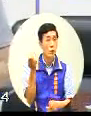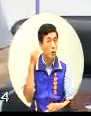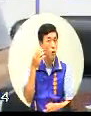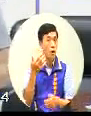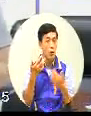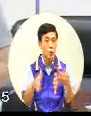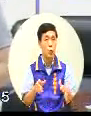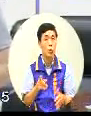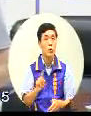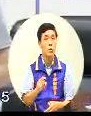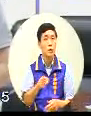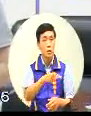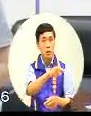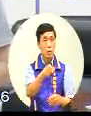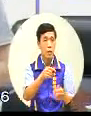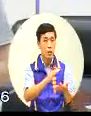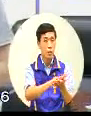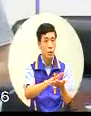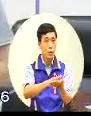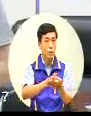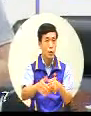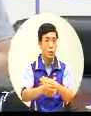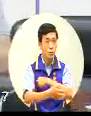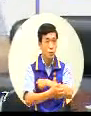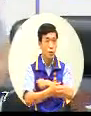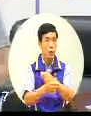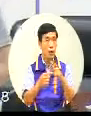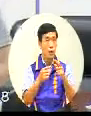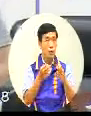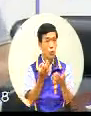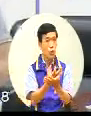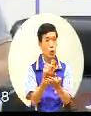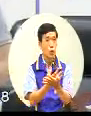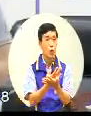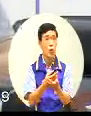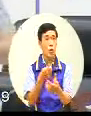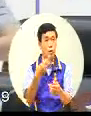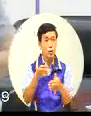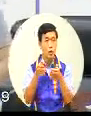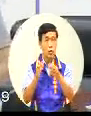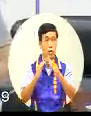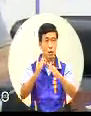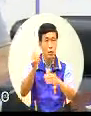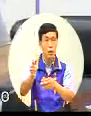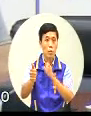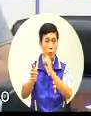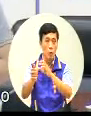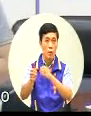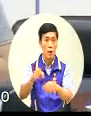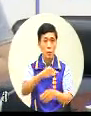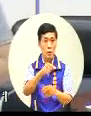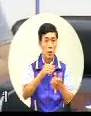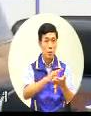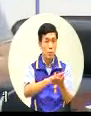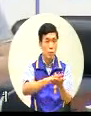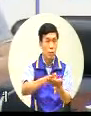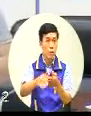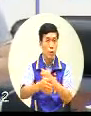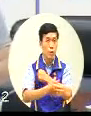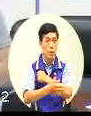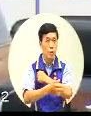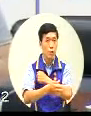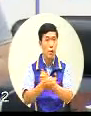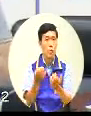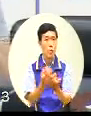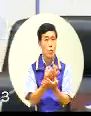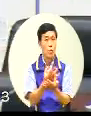们真的人员都不够哈、哦。那是也跟市长报告哈、哦，他们人员真的很不足了哈、哦。啊，底下今天无